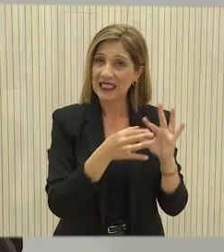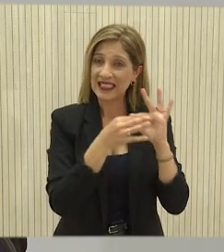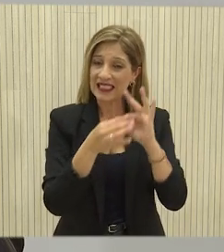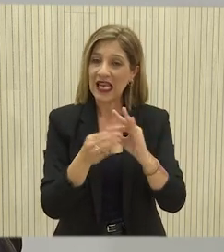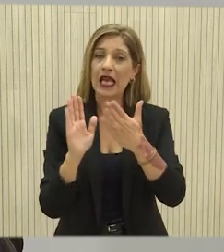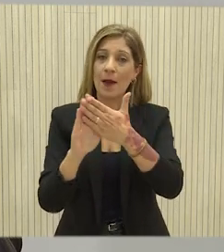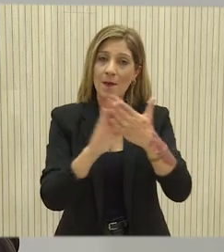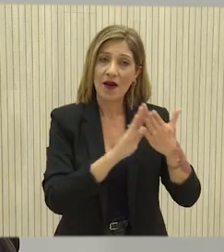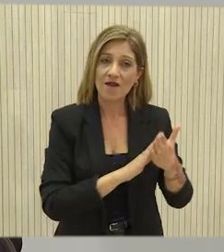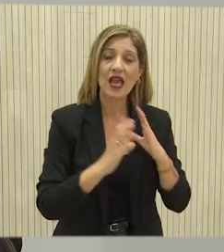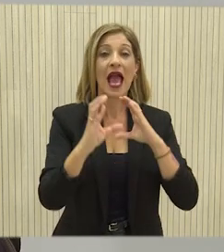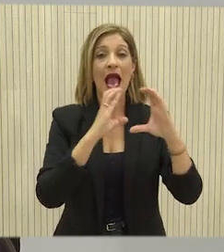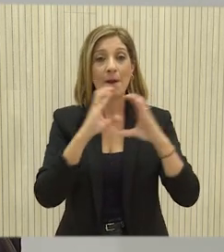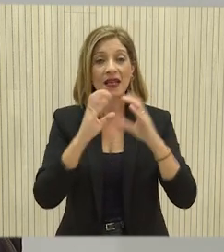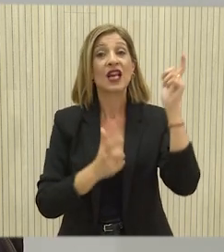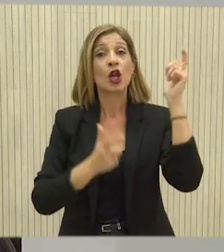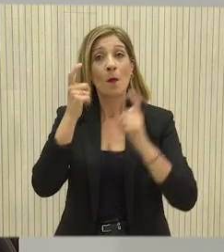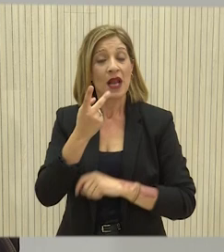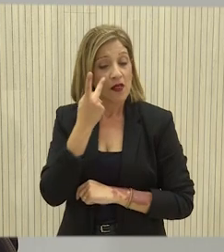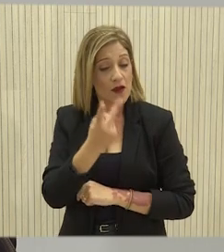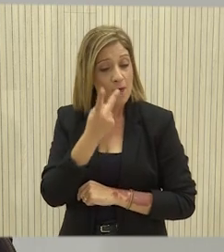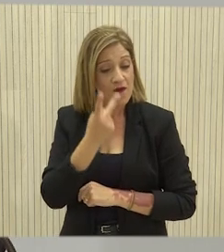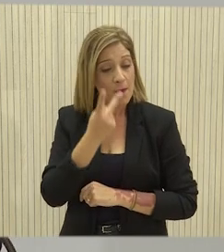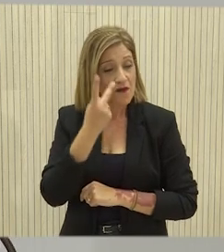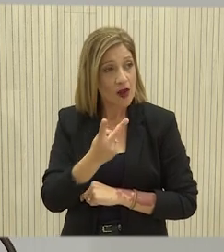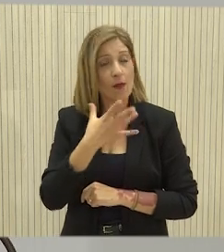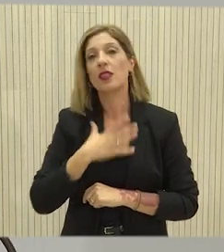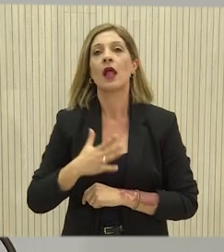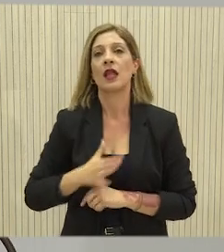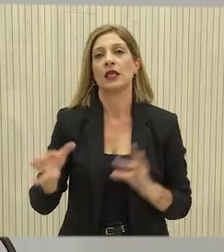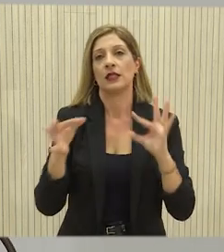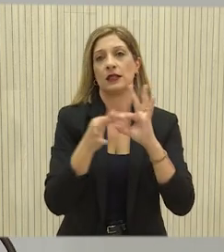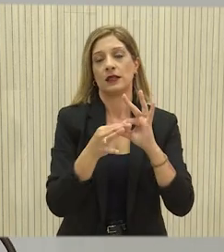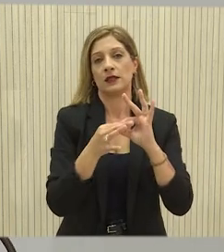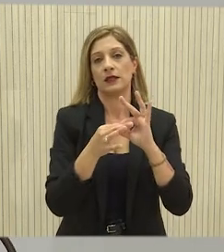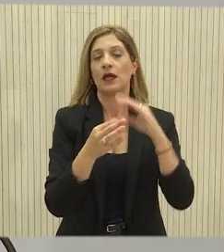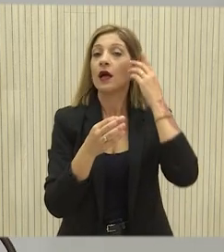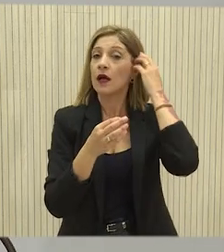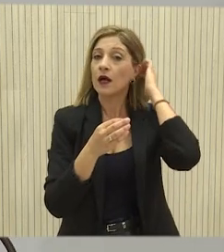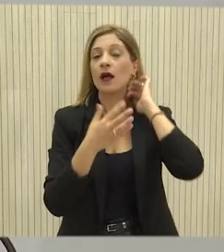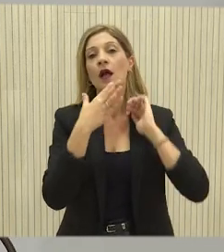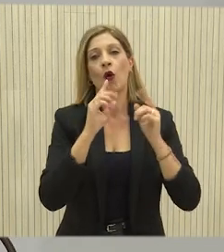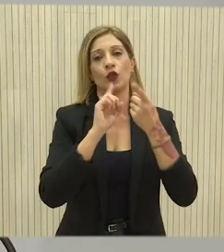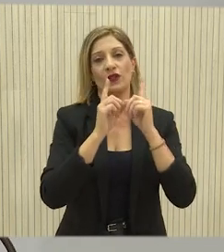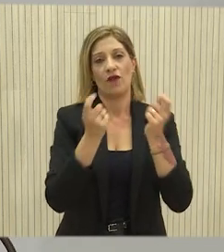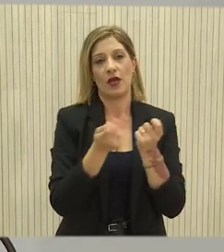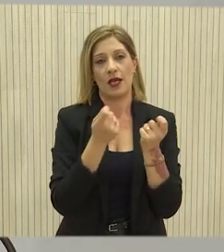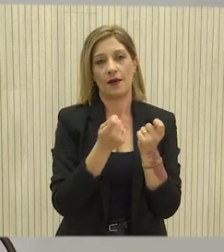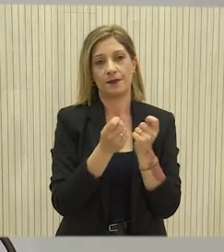σε επικοινωνία. Είναι εκεί, συντονίζει, επιβλέπει τις εργασίες ακριβώς για να υλοποιηθούν το σύνολο των προνοιών της συναντήληψης που έχουμε μαζί τους.